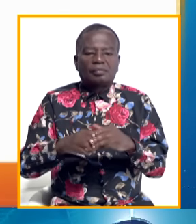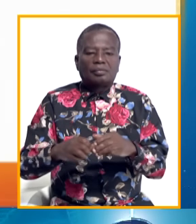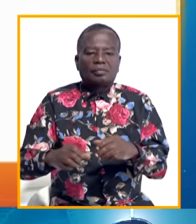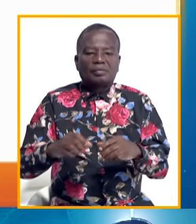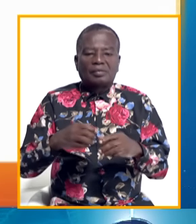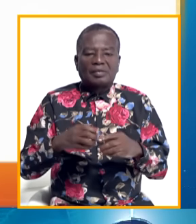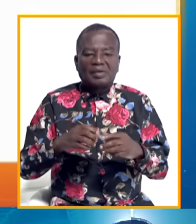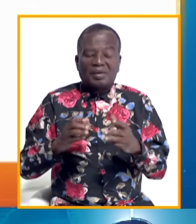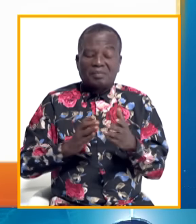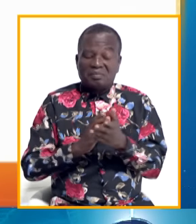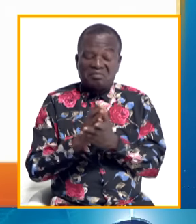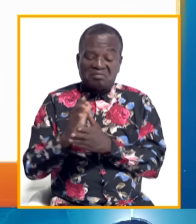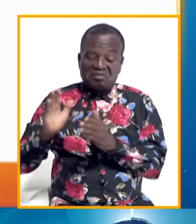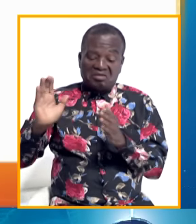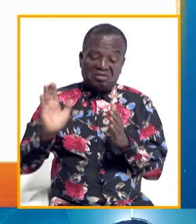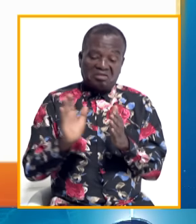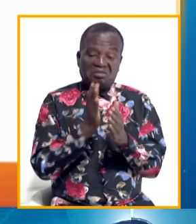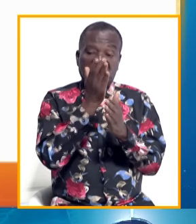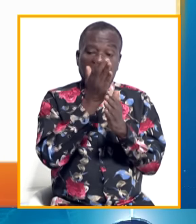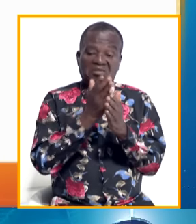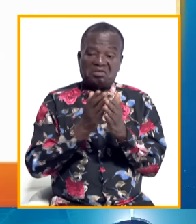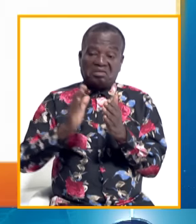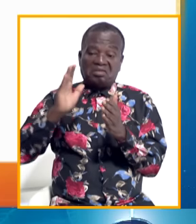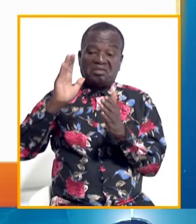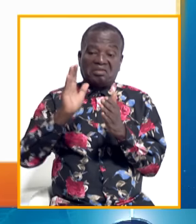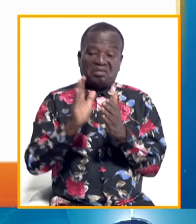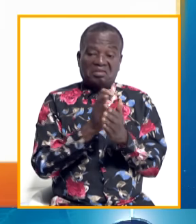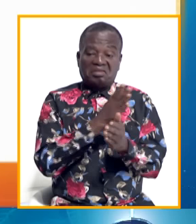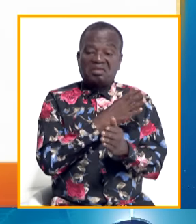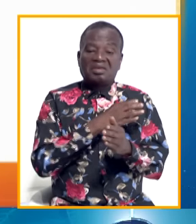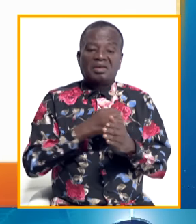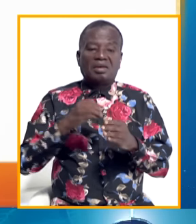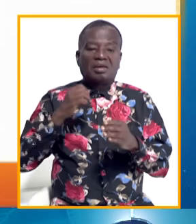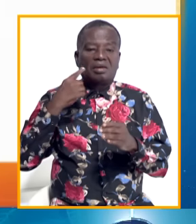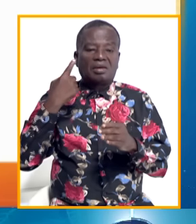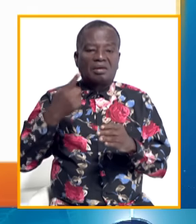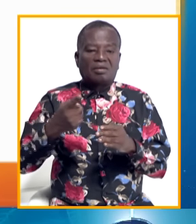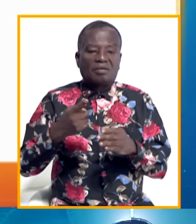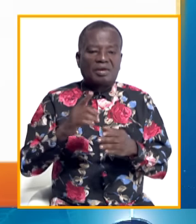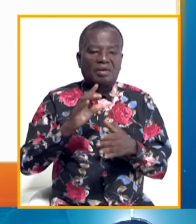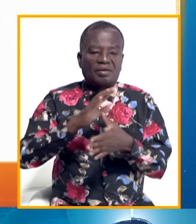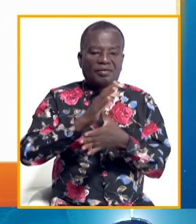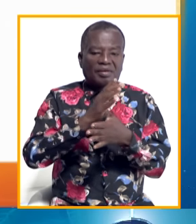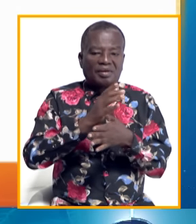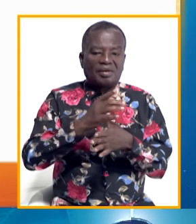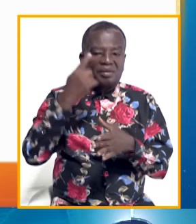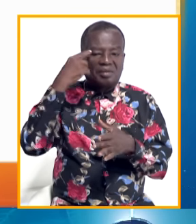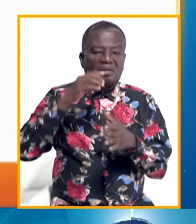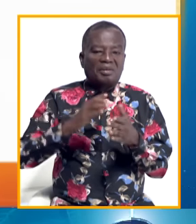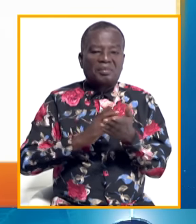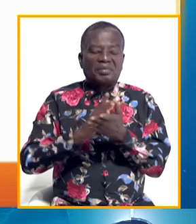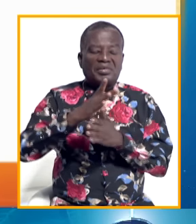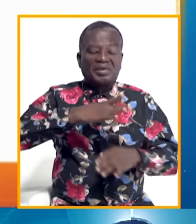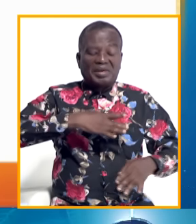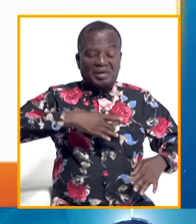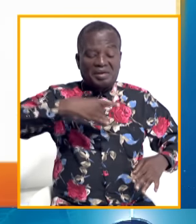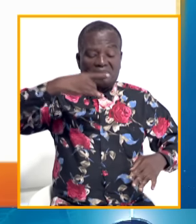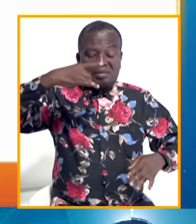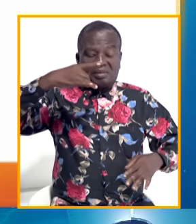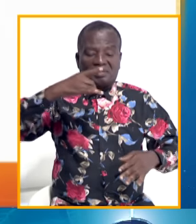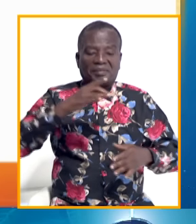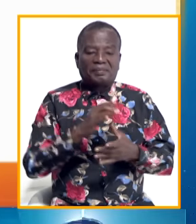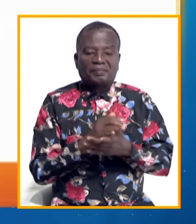Ziza Youssouf de la Mauritanie en passant par Ras Goody Brown. Serge Pacom Didi et Franck Okwadio nous plongent dans les couleurs rouge,